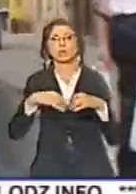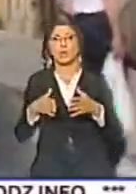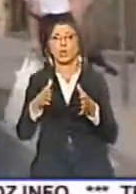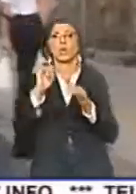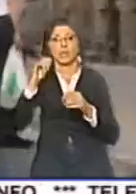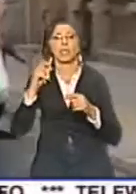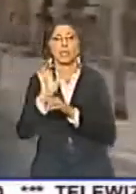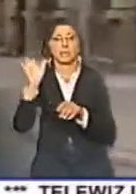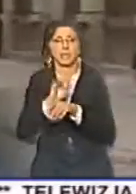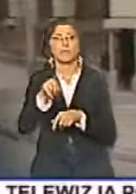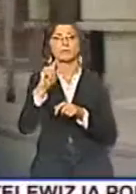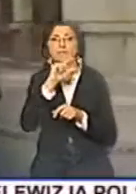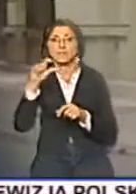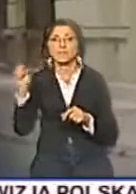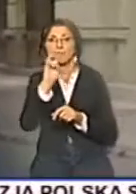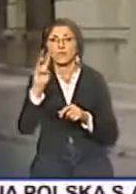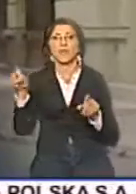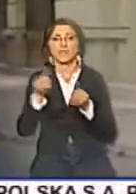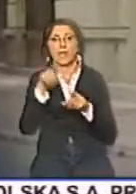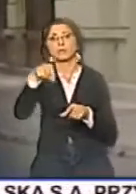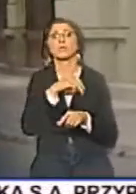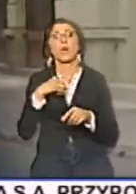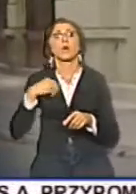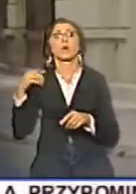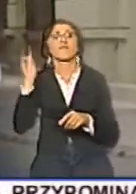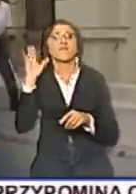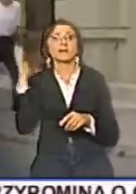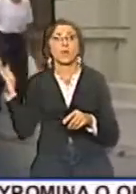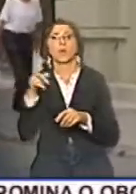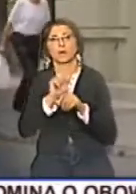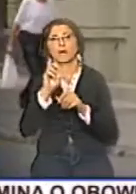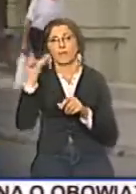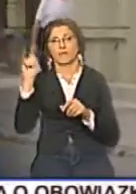Transportu. Linki do tych informacji są również dostępne na naszym facebookowym profilu ŁWD.